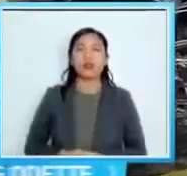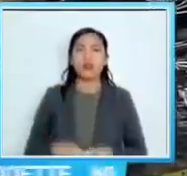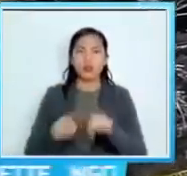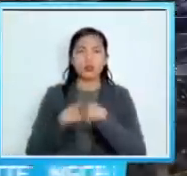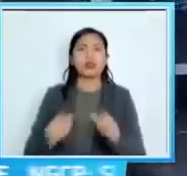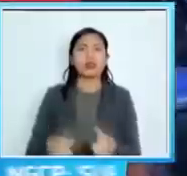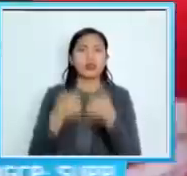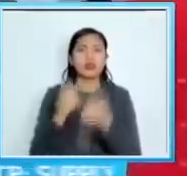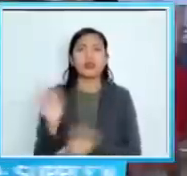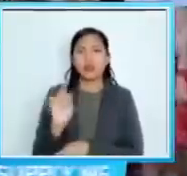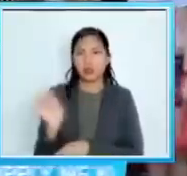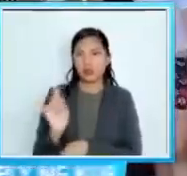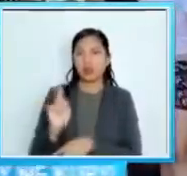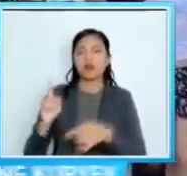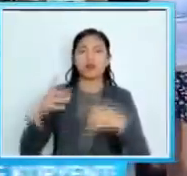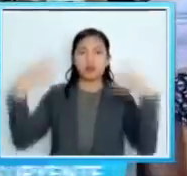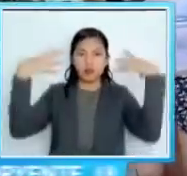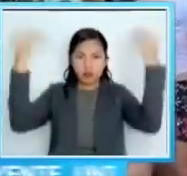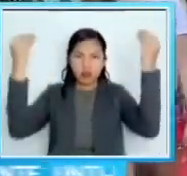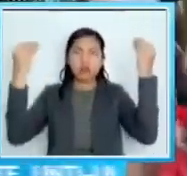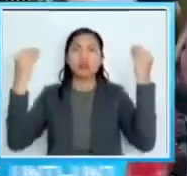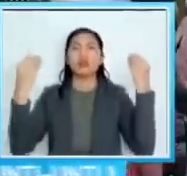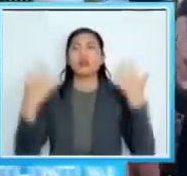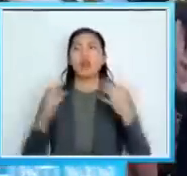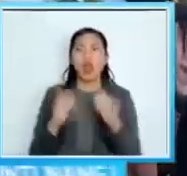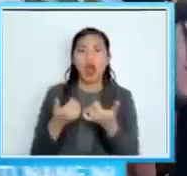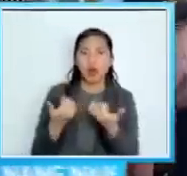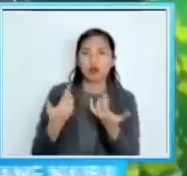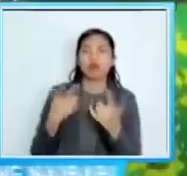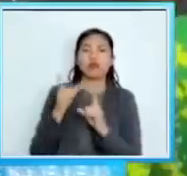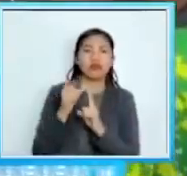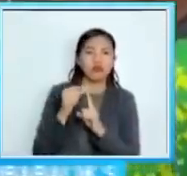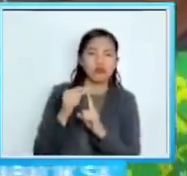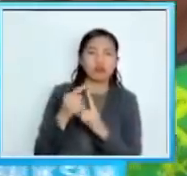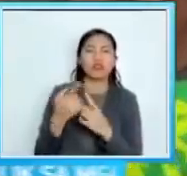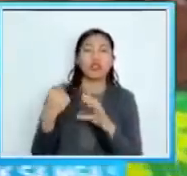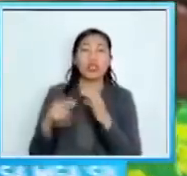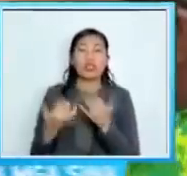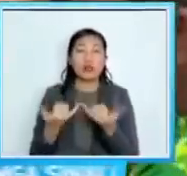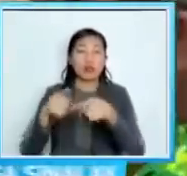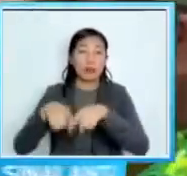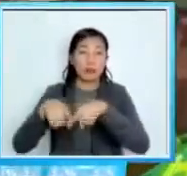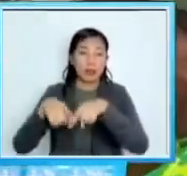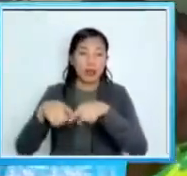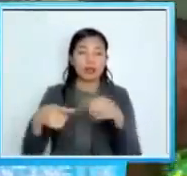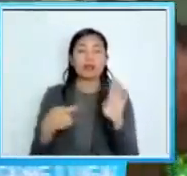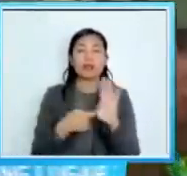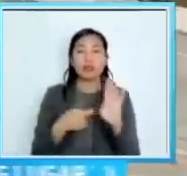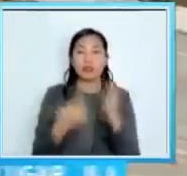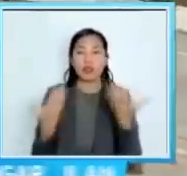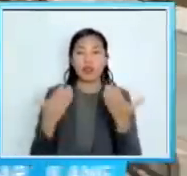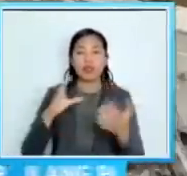ng komunikasyon, kaya umaasa sila sa mga libreng charging station gaya sa City Hall at sa labas ng opisina ng Land Transportation